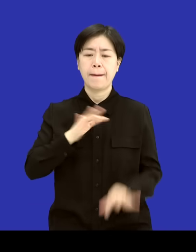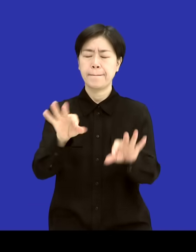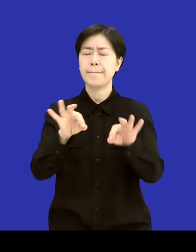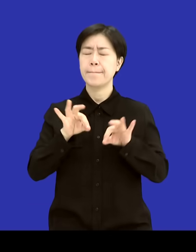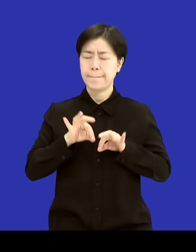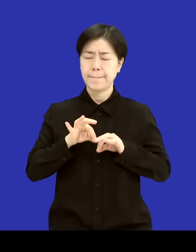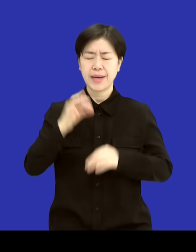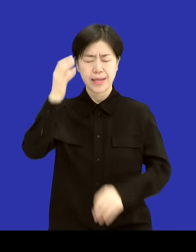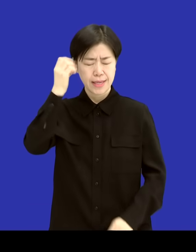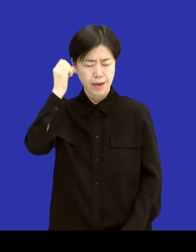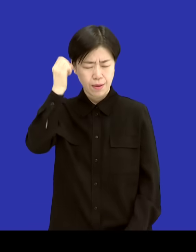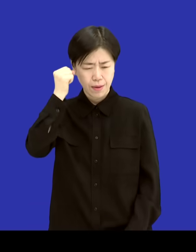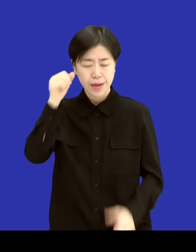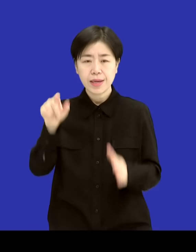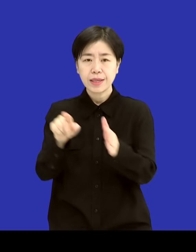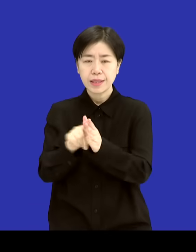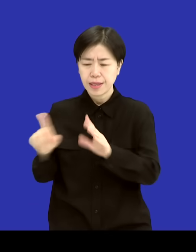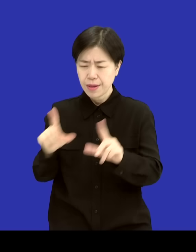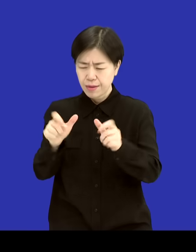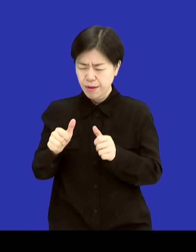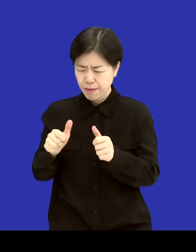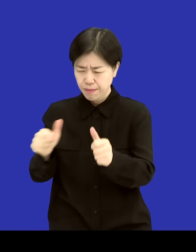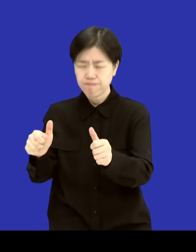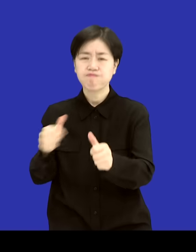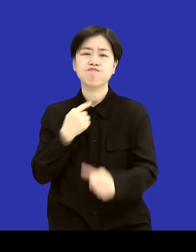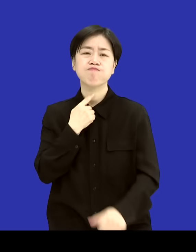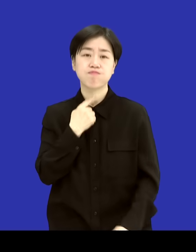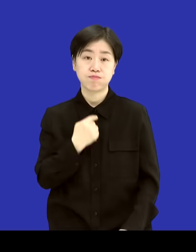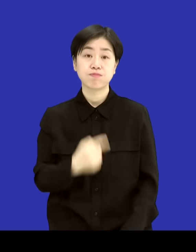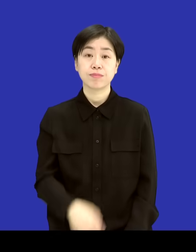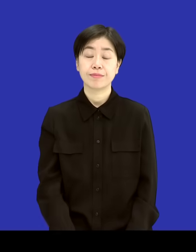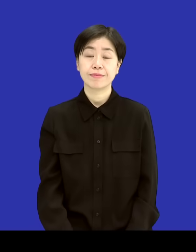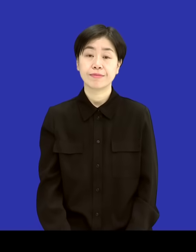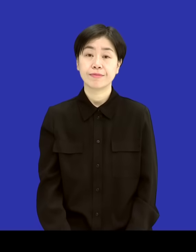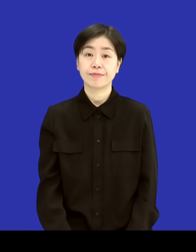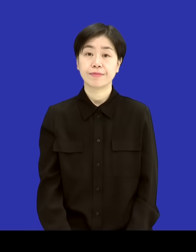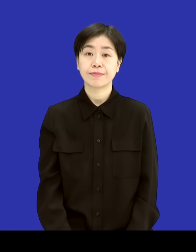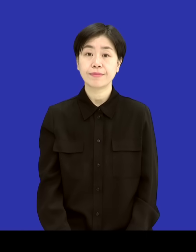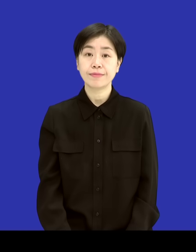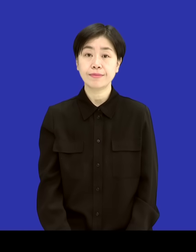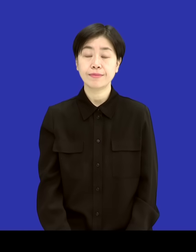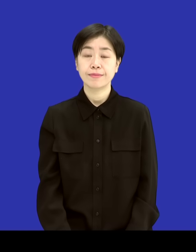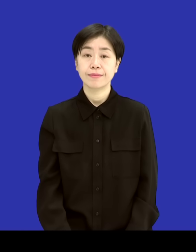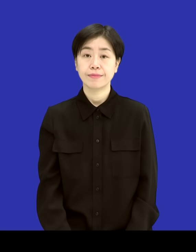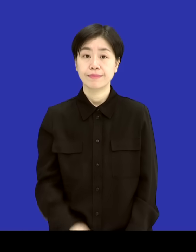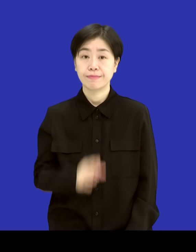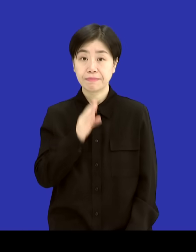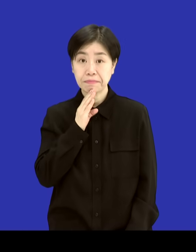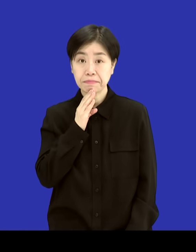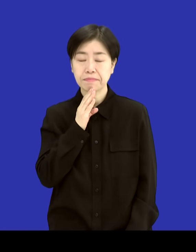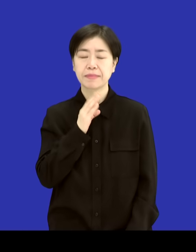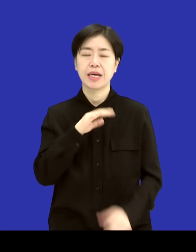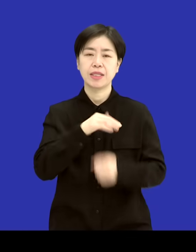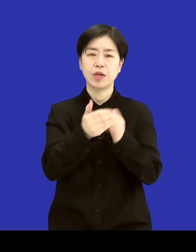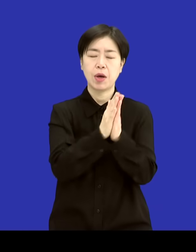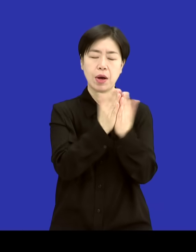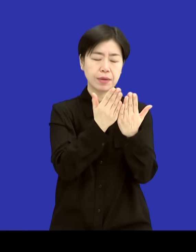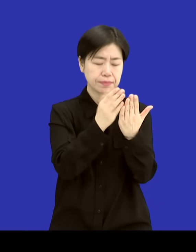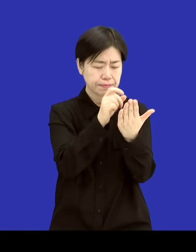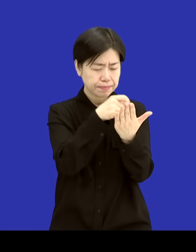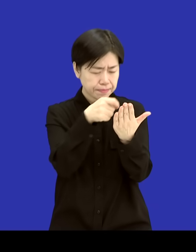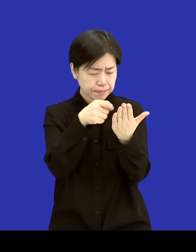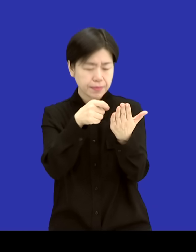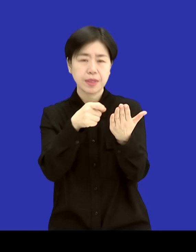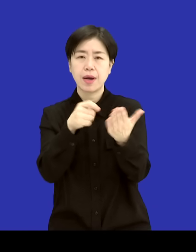열심히 했던 것 같아요. 그걸 극복하기 위해서. 네, 그래서 계속 정말 필사, 기도,